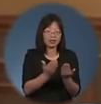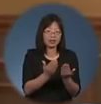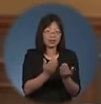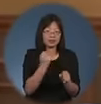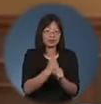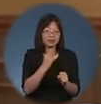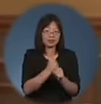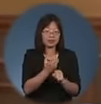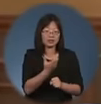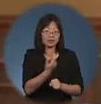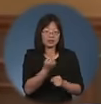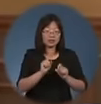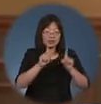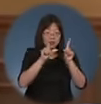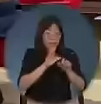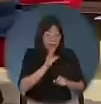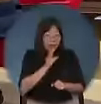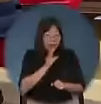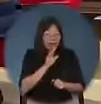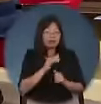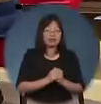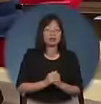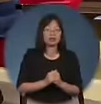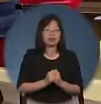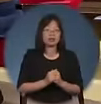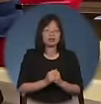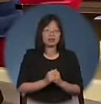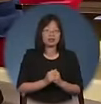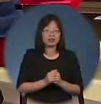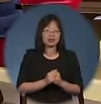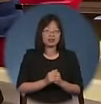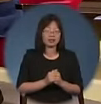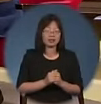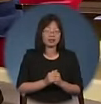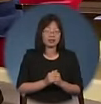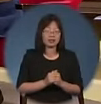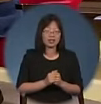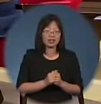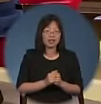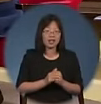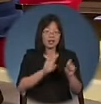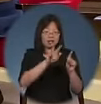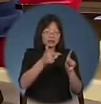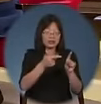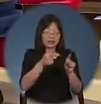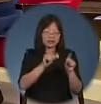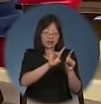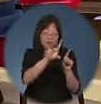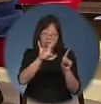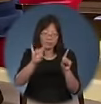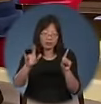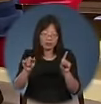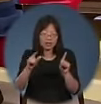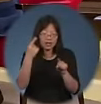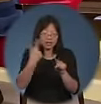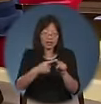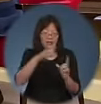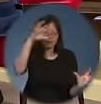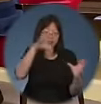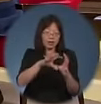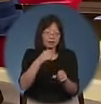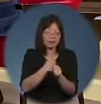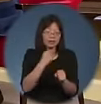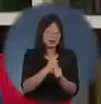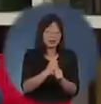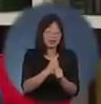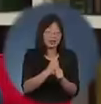81년 년입니다 81년 그 연제 하시다가 다 묶어서 나온게 81년 81년 있니다 예 그래요 81년에 이제